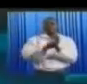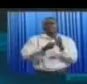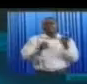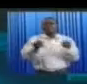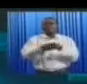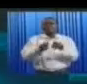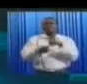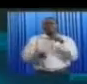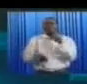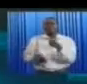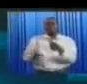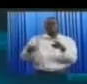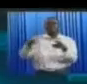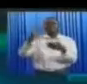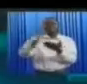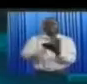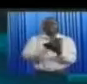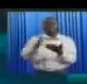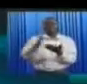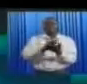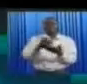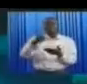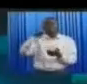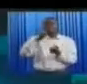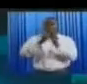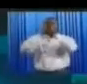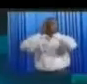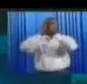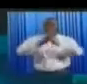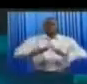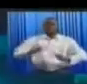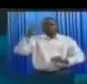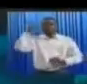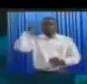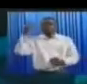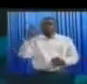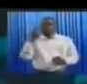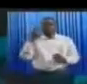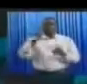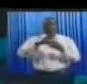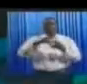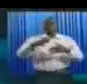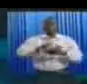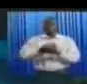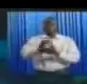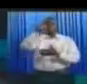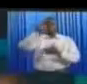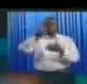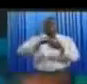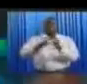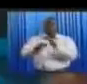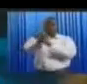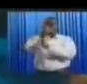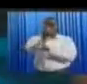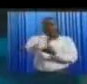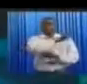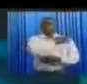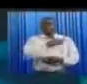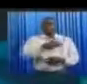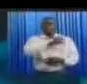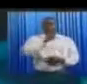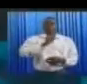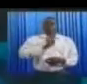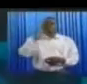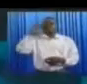mal de chansons, et la bénédiction de nos parents, et la foi en Dieu, et je pense avoir